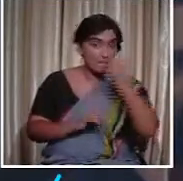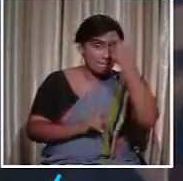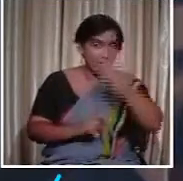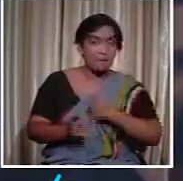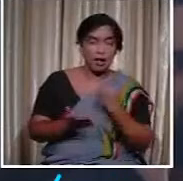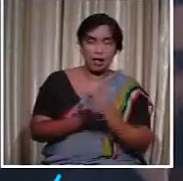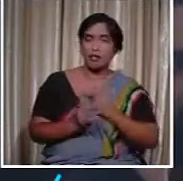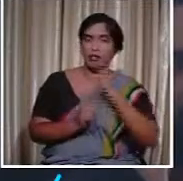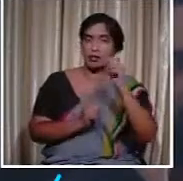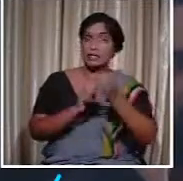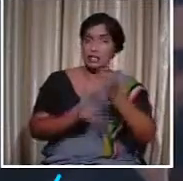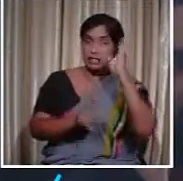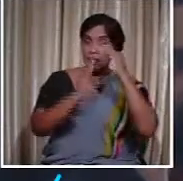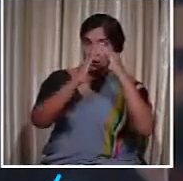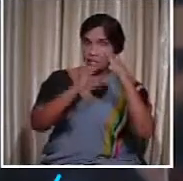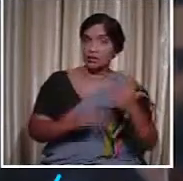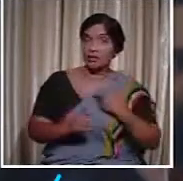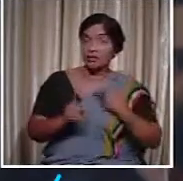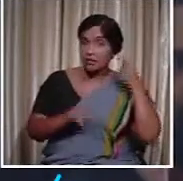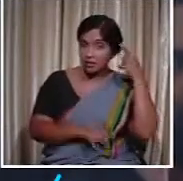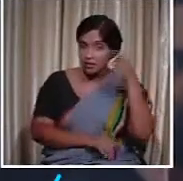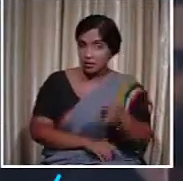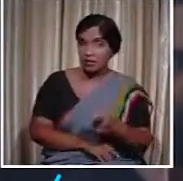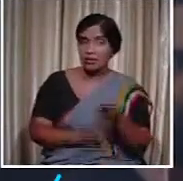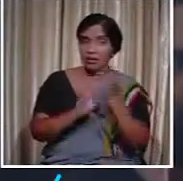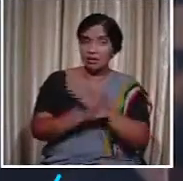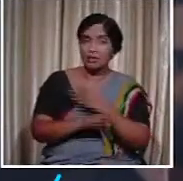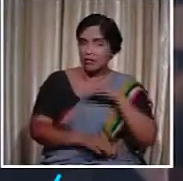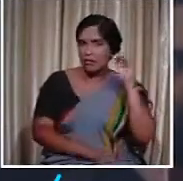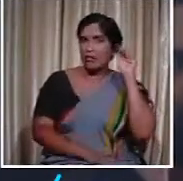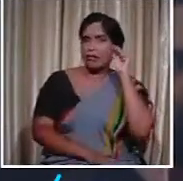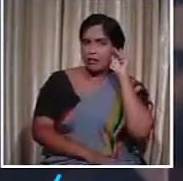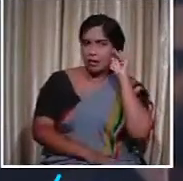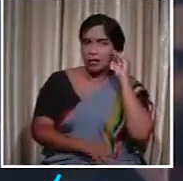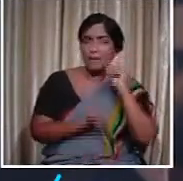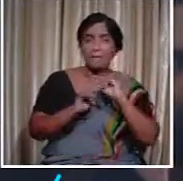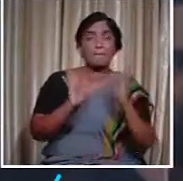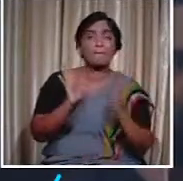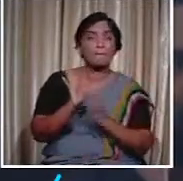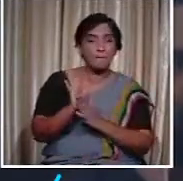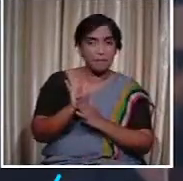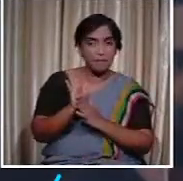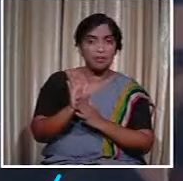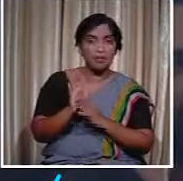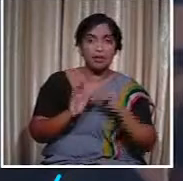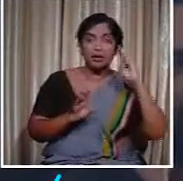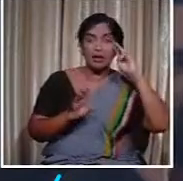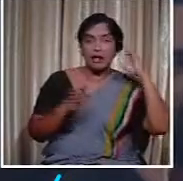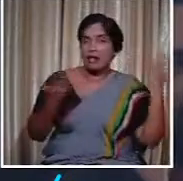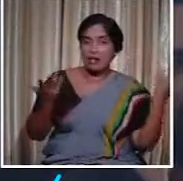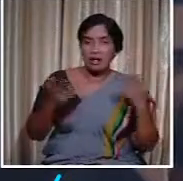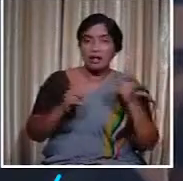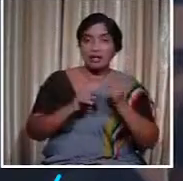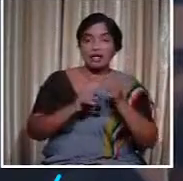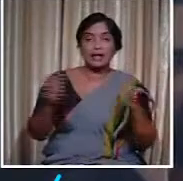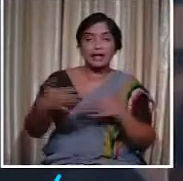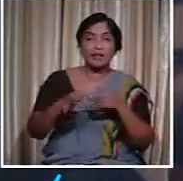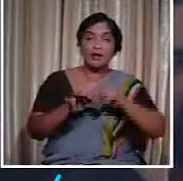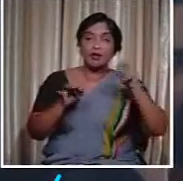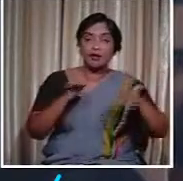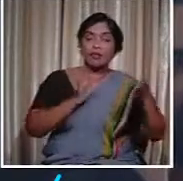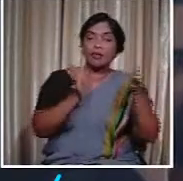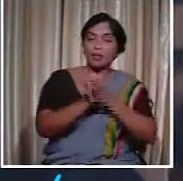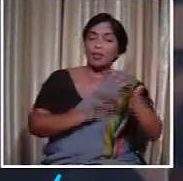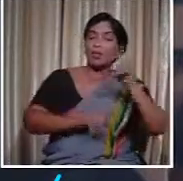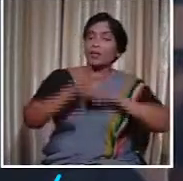ගෙනිච්චා ජනාධිපති මන්දිරයට. යනකොට හිටපු අපිට ආරංචි වුණා අගමැතිතුමා ඒ වෙලට දිවුරුම් දීලා නැහැ. හිටපු කැබිනට් මණ්ඩලය එක්ක